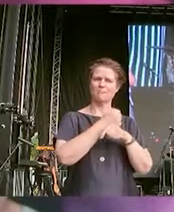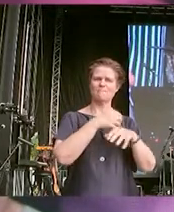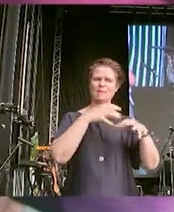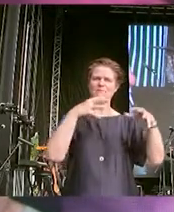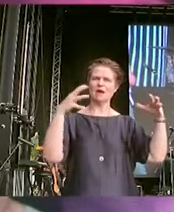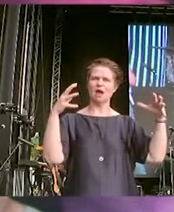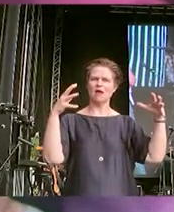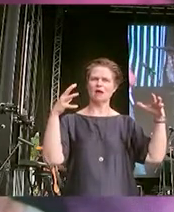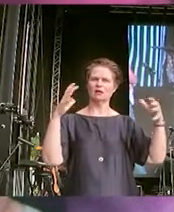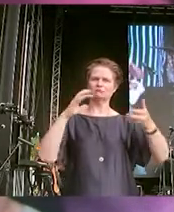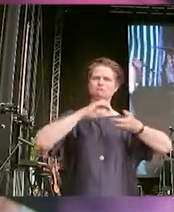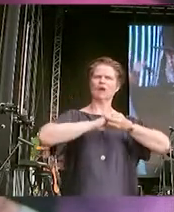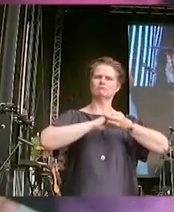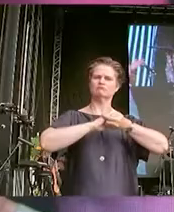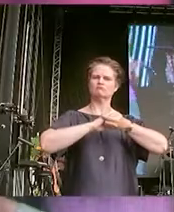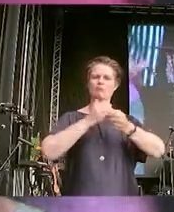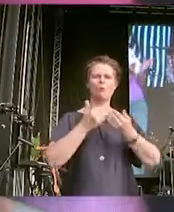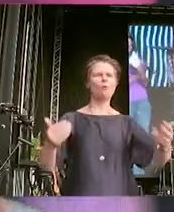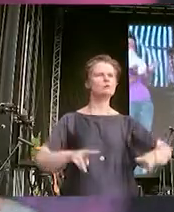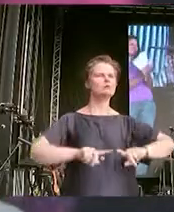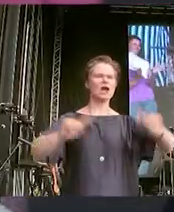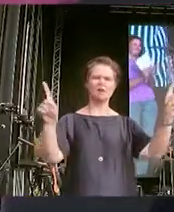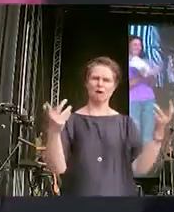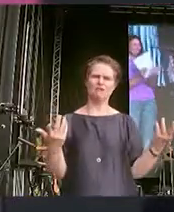allem unteilbar geworden. Danke.